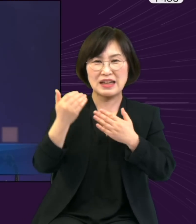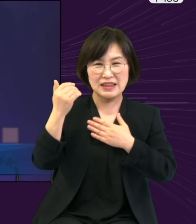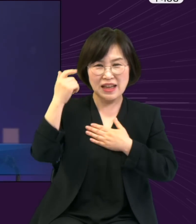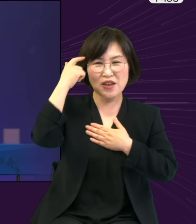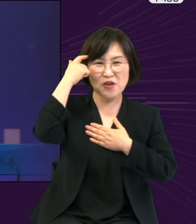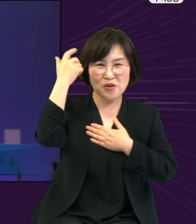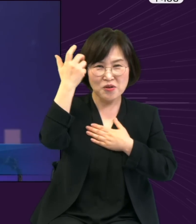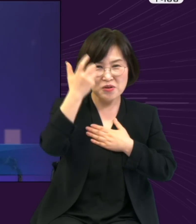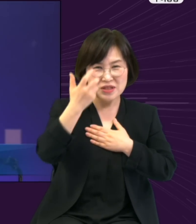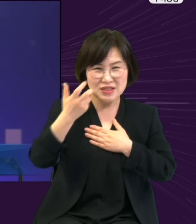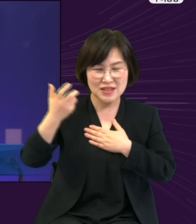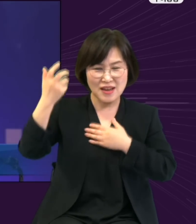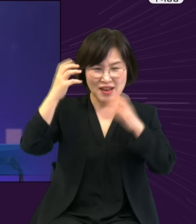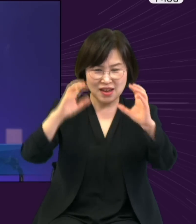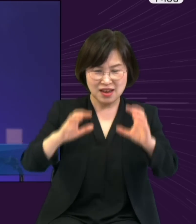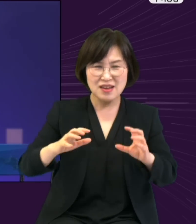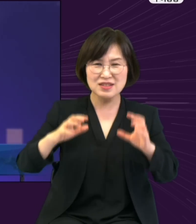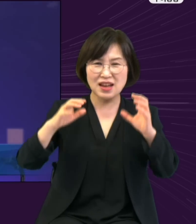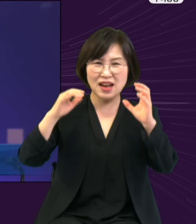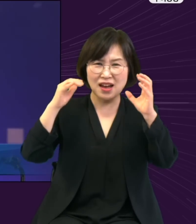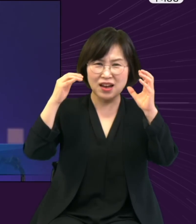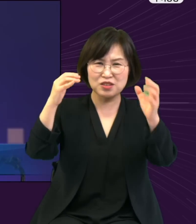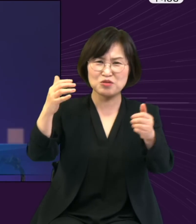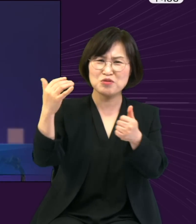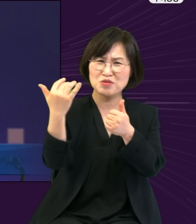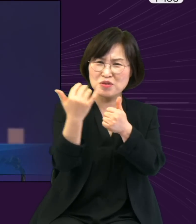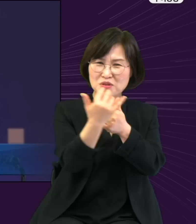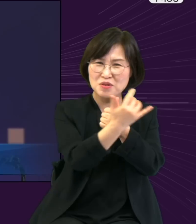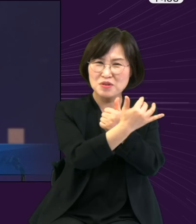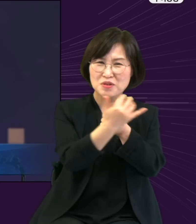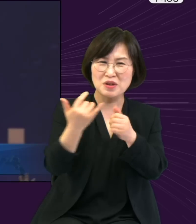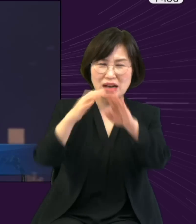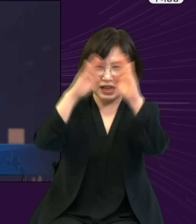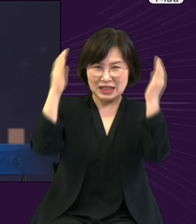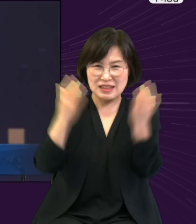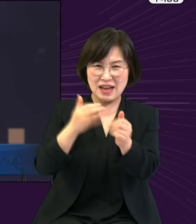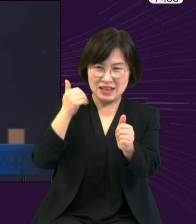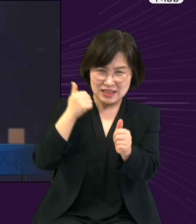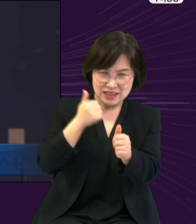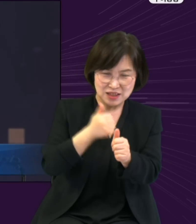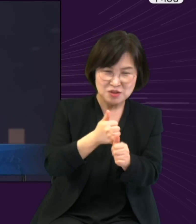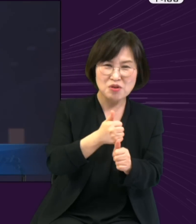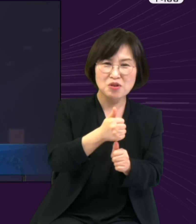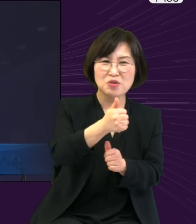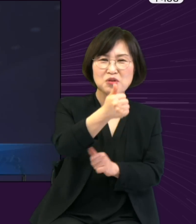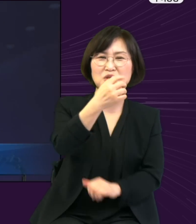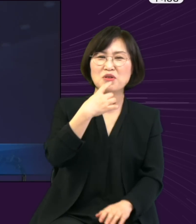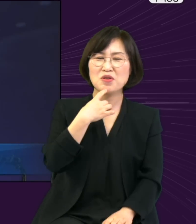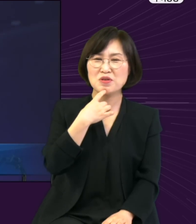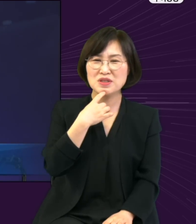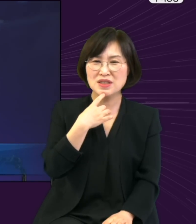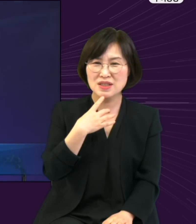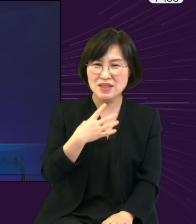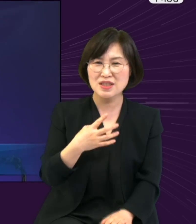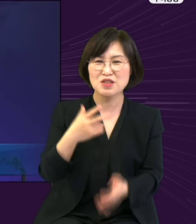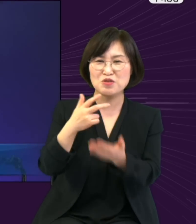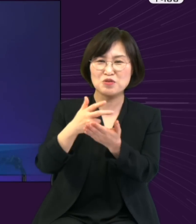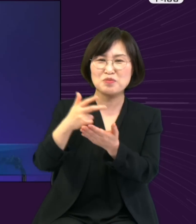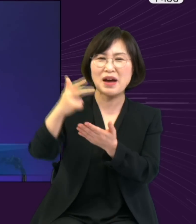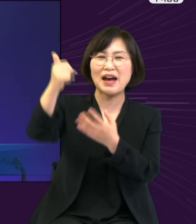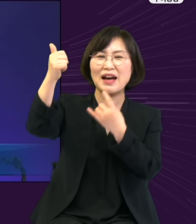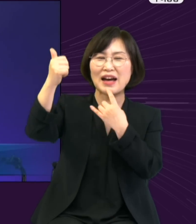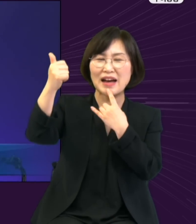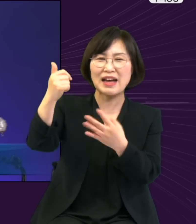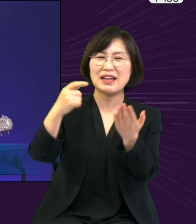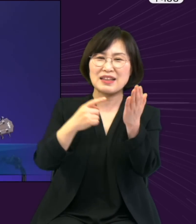내 영혼이 세상 유혹 다 이기고 오직 주만